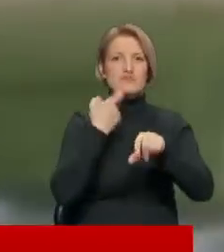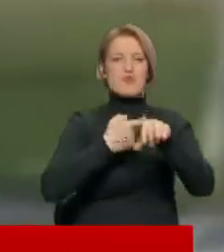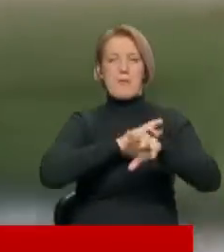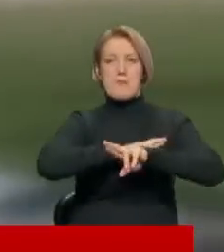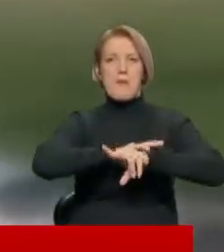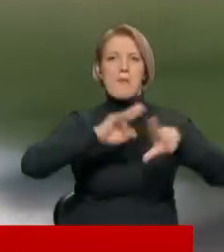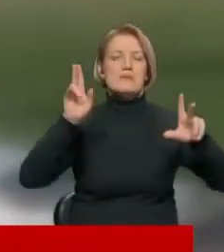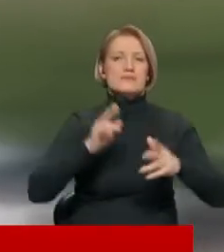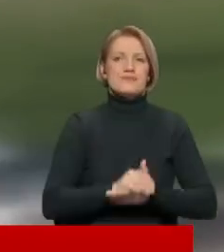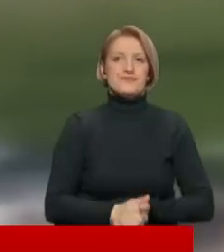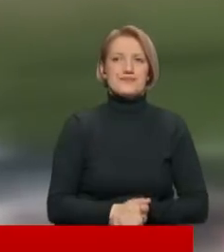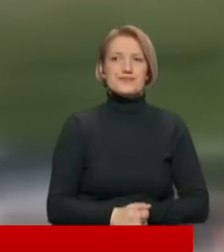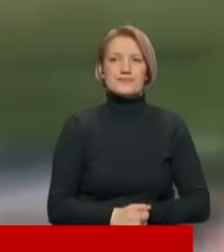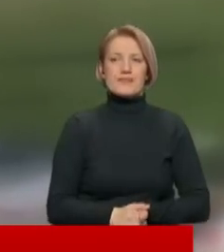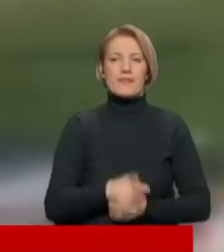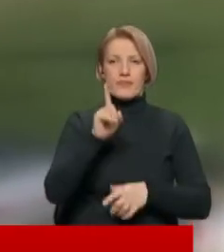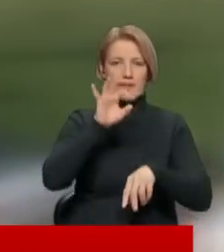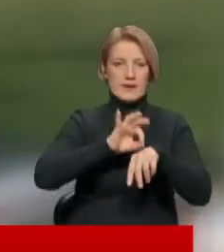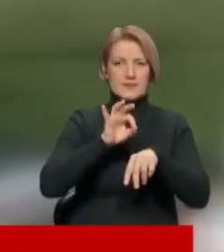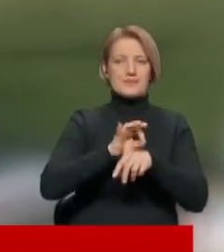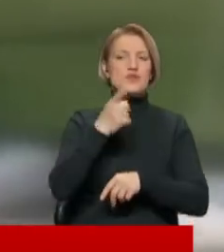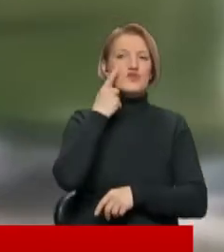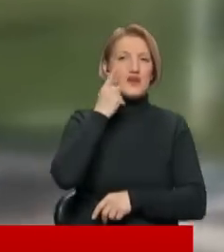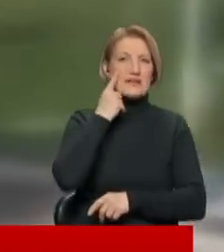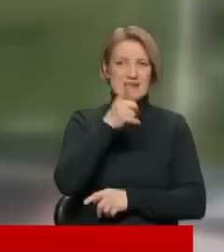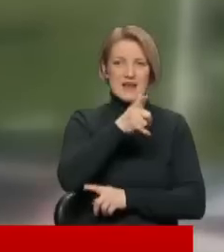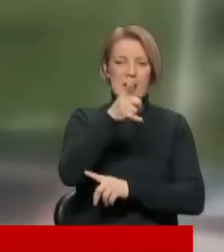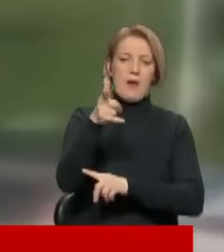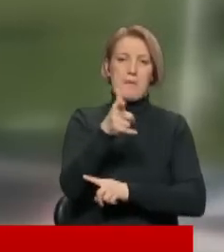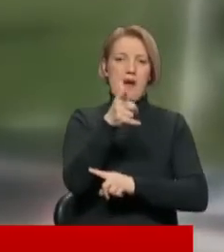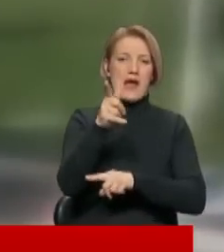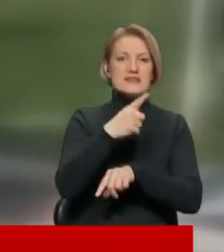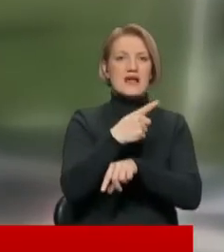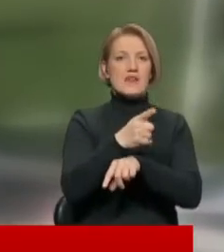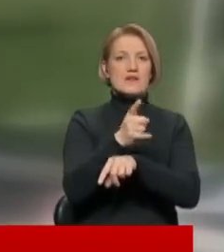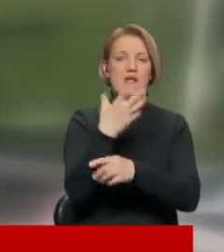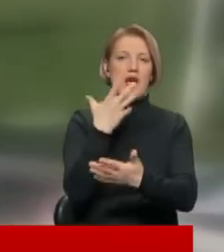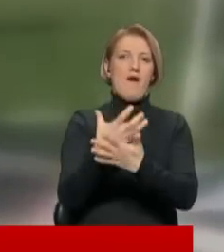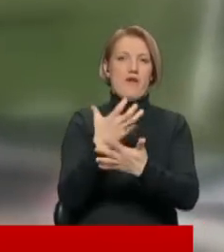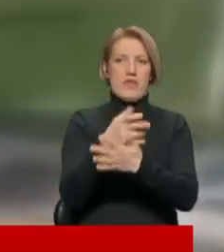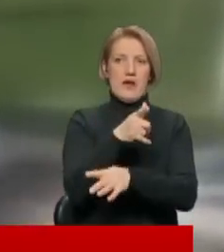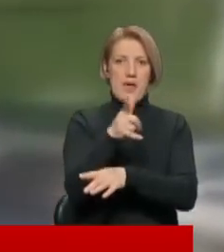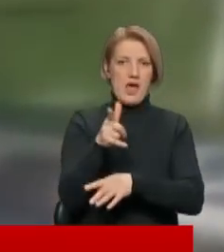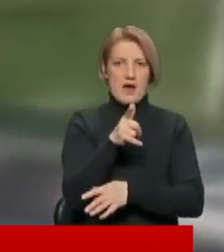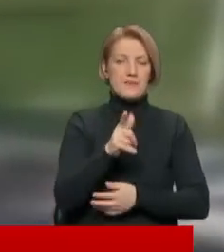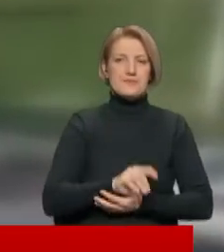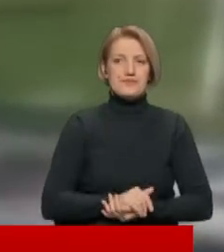ortalık Savaş alanına döndü o anlar olayın tanıkları tarafından işte böyle saniye saniye kaydedildi